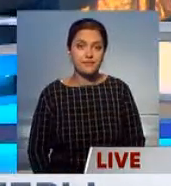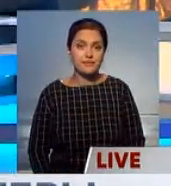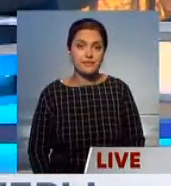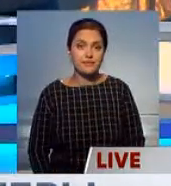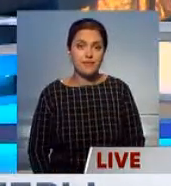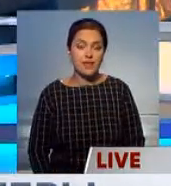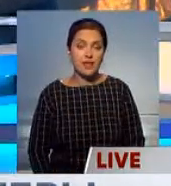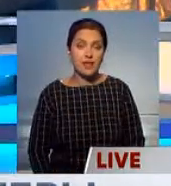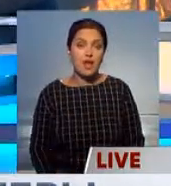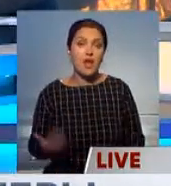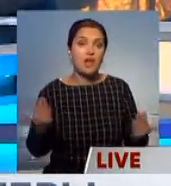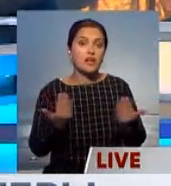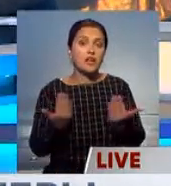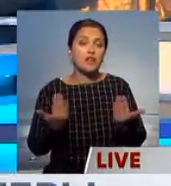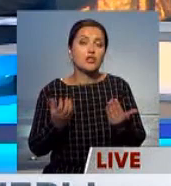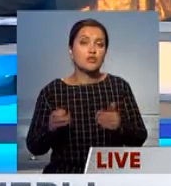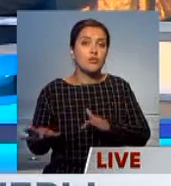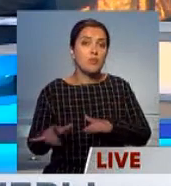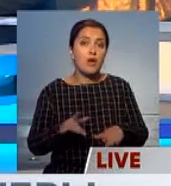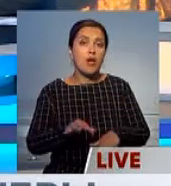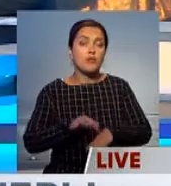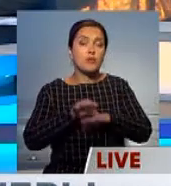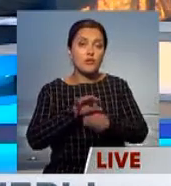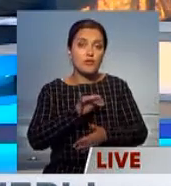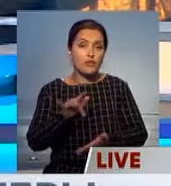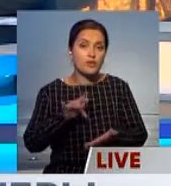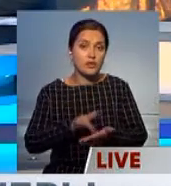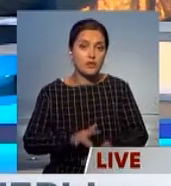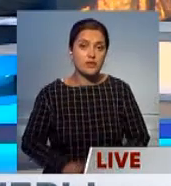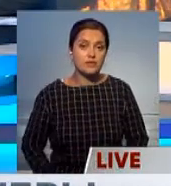Наталья, а какие еще мероприятия проходят в городе?